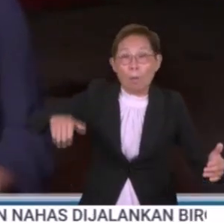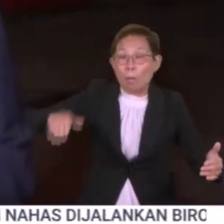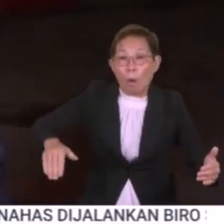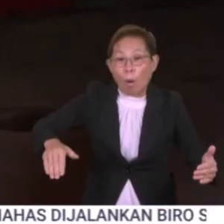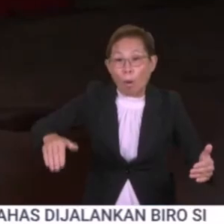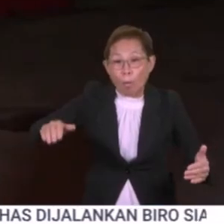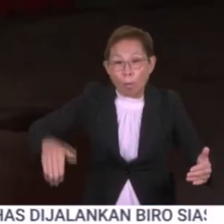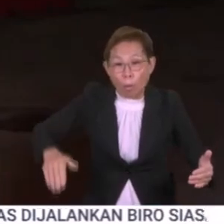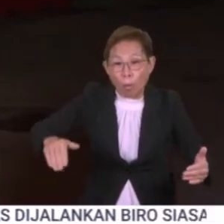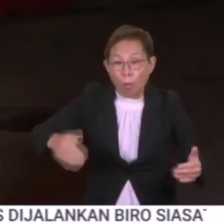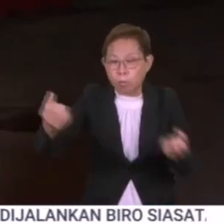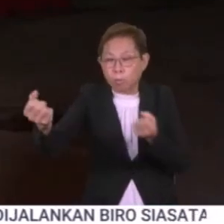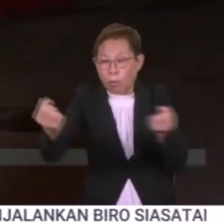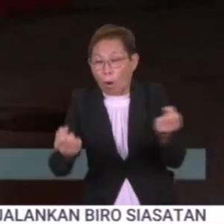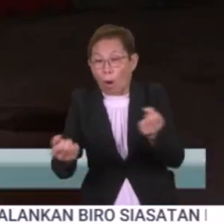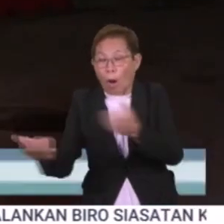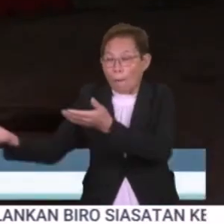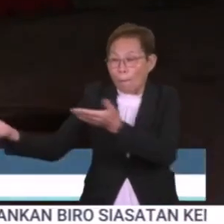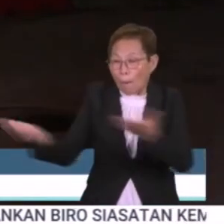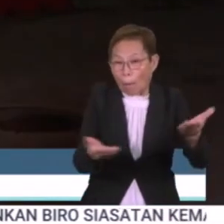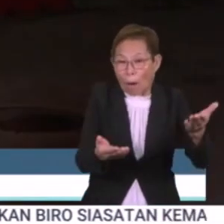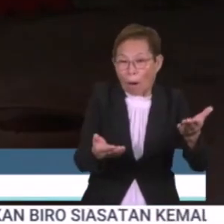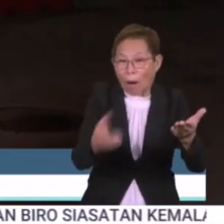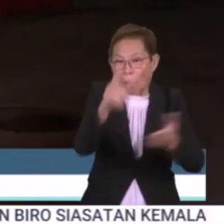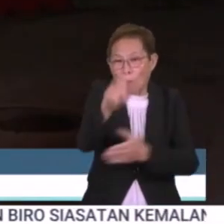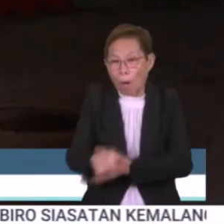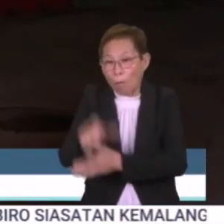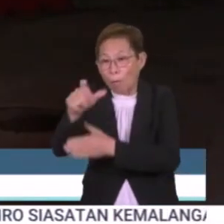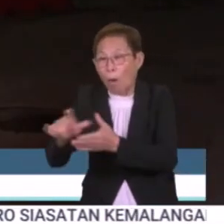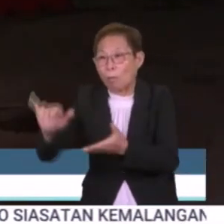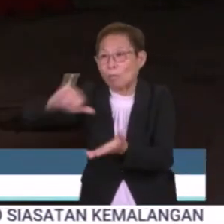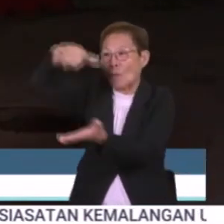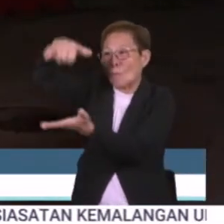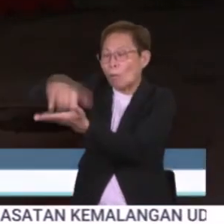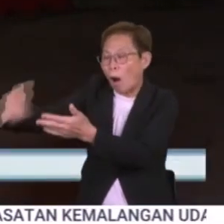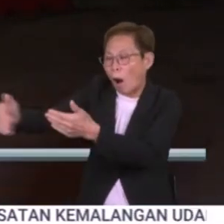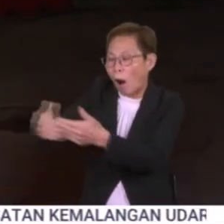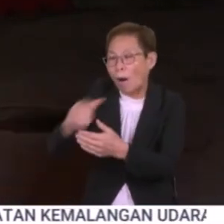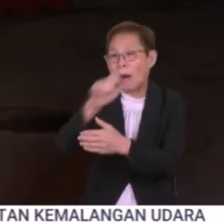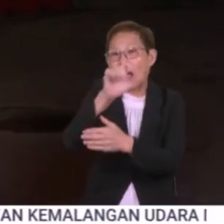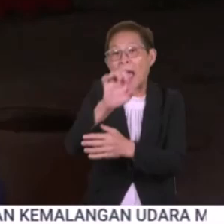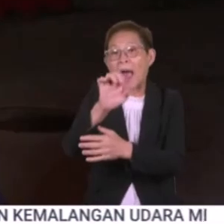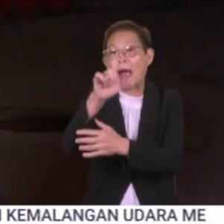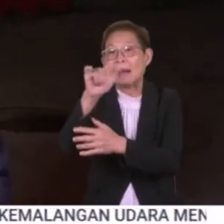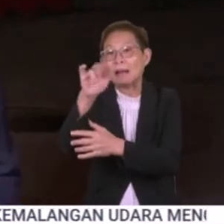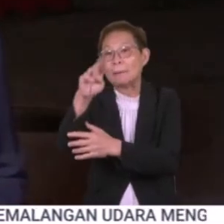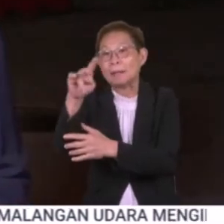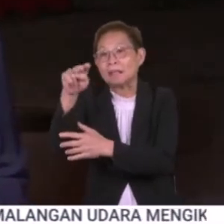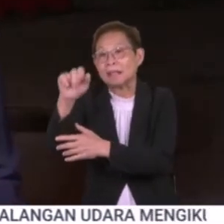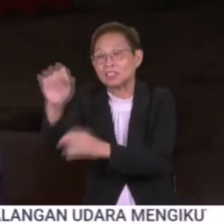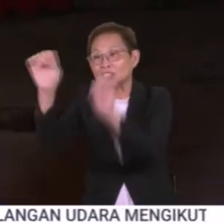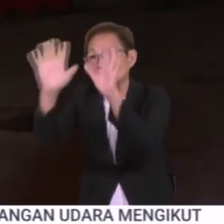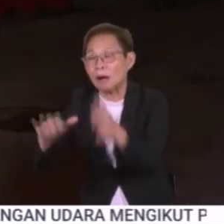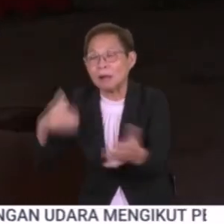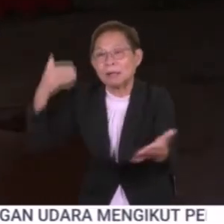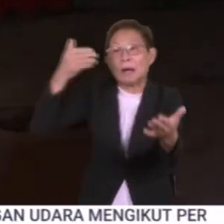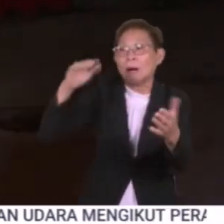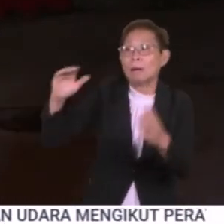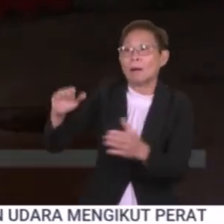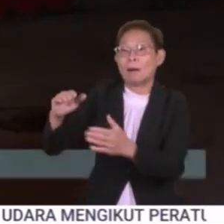kendaraan yang membawa mangsa pesawat yang terhempas di bampiran elminasa alam sampai di pekarangan